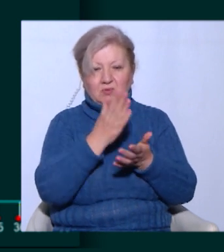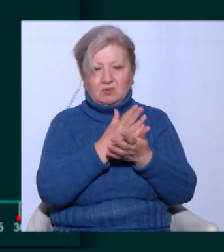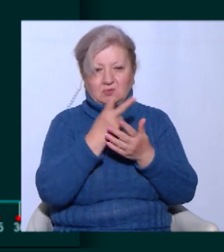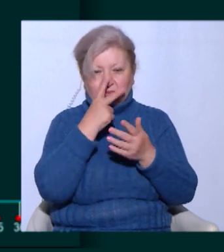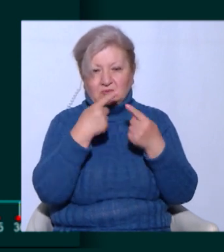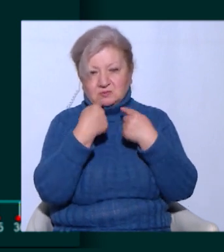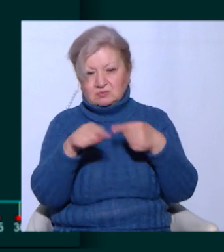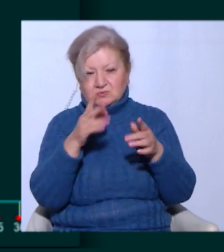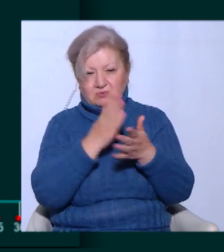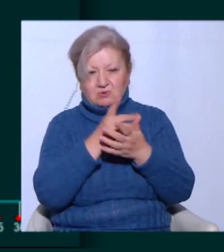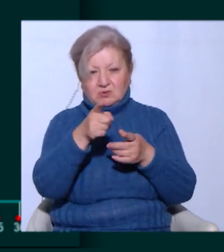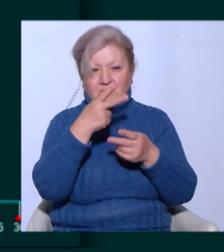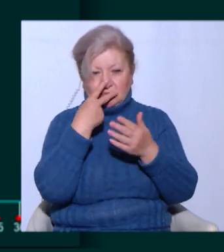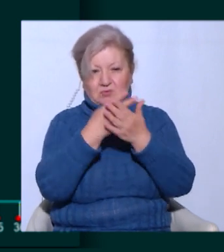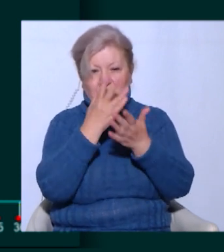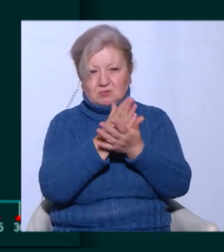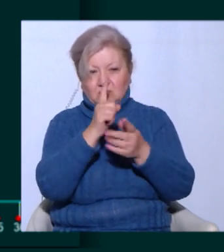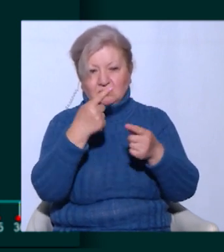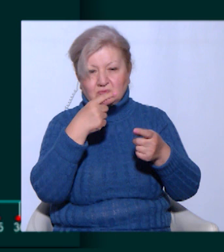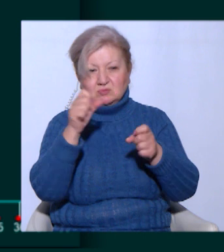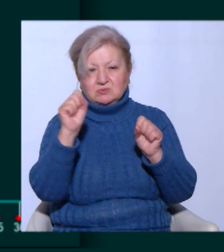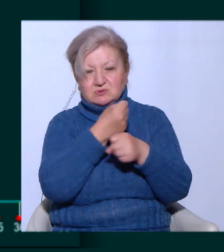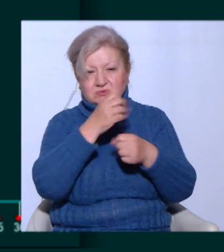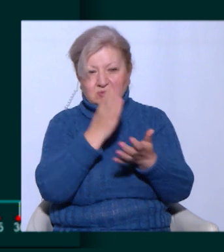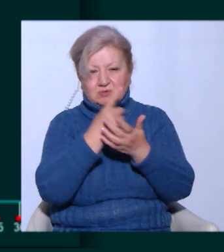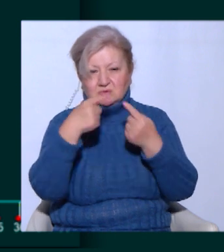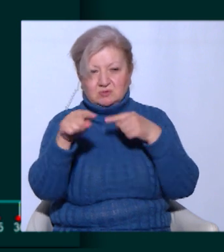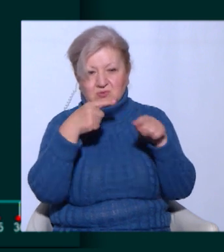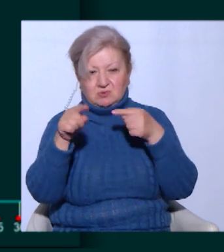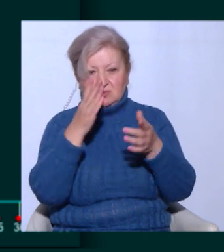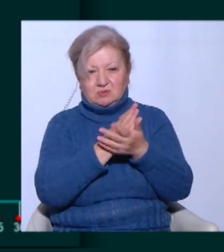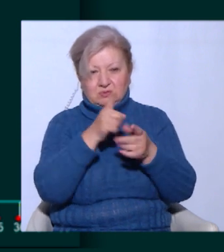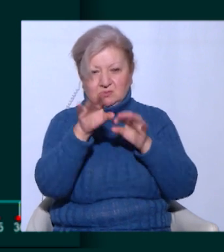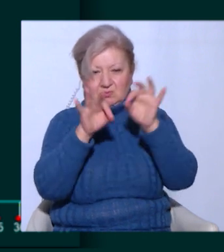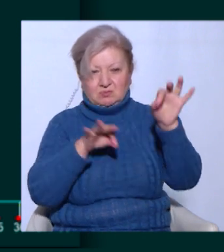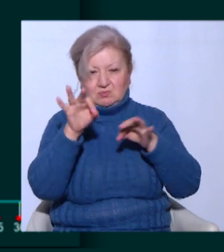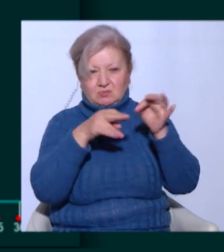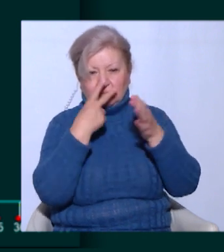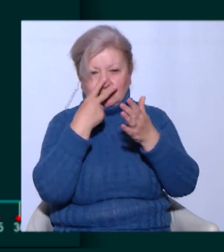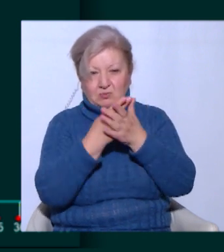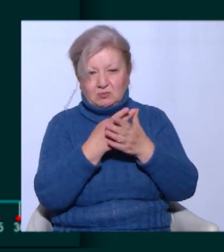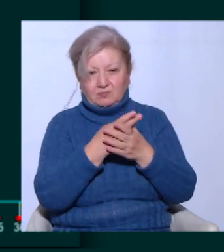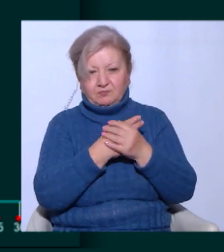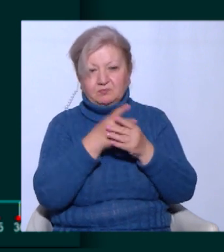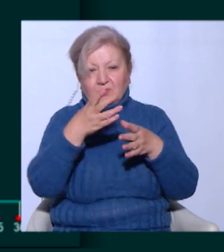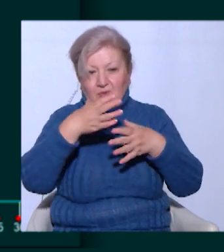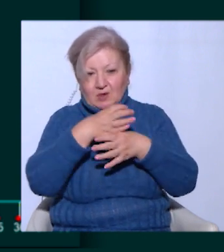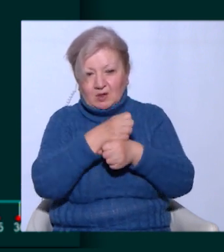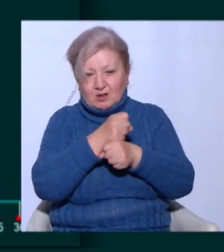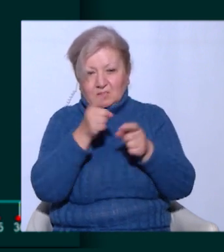განსხვავდება კეთრად აი ამ წერტილისგან, ხო? ბევრად მეტი აქ ჩანს კიდევაც, ხო? რიცხვით მნიშვნელობებსაც ხედავთ ამ